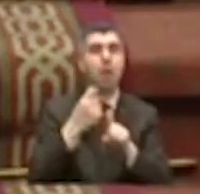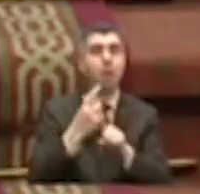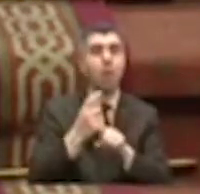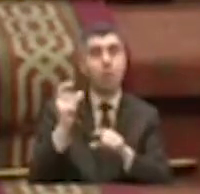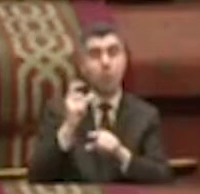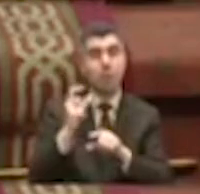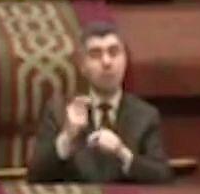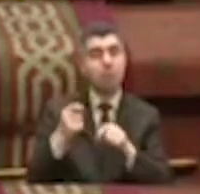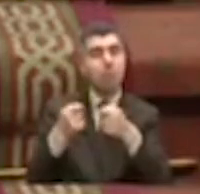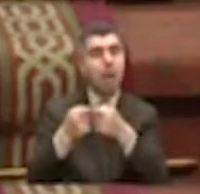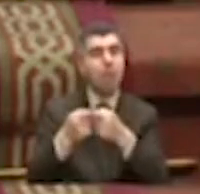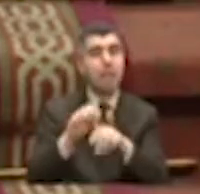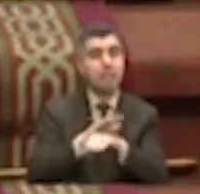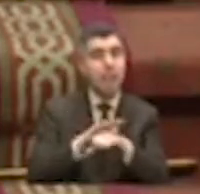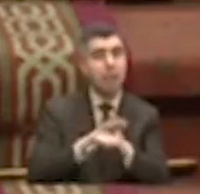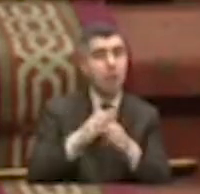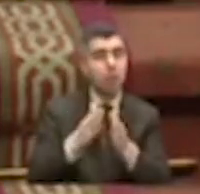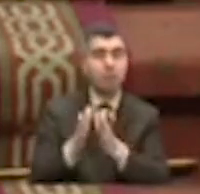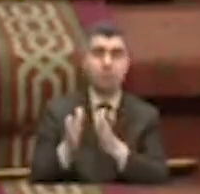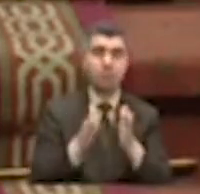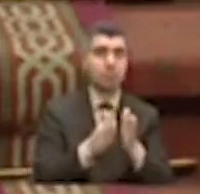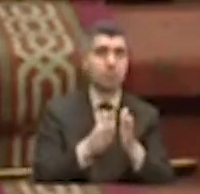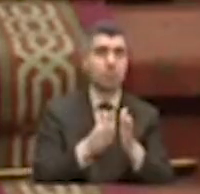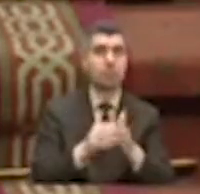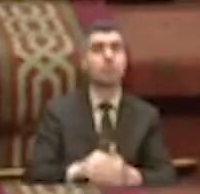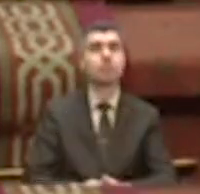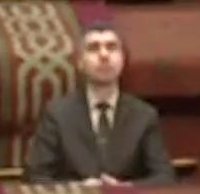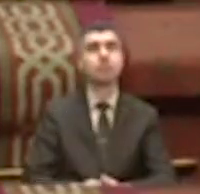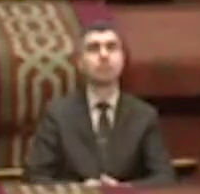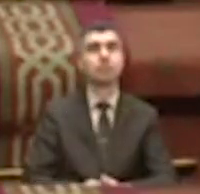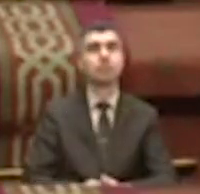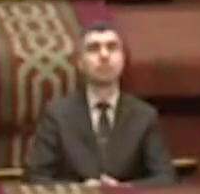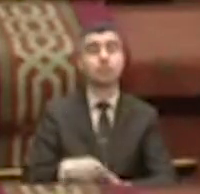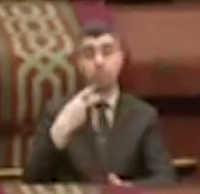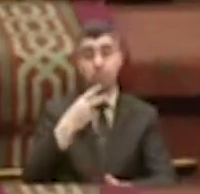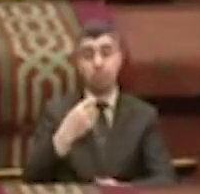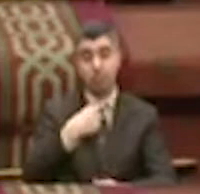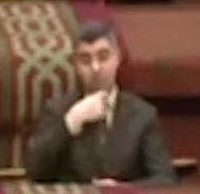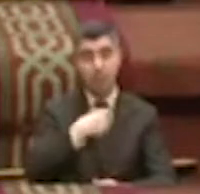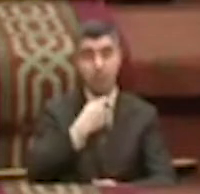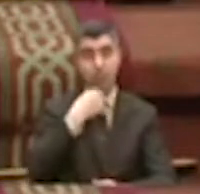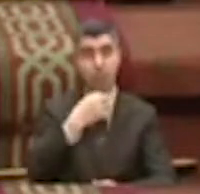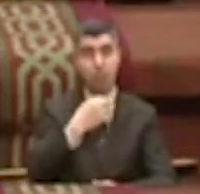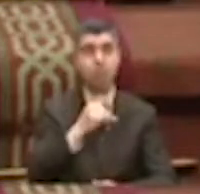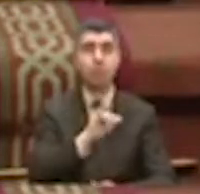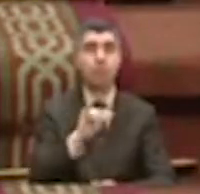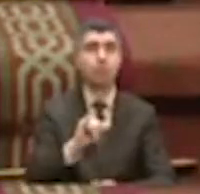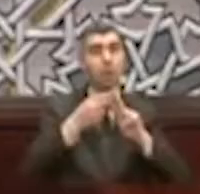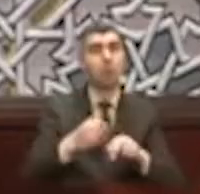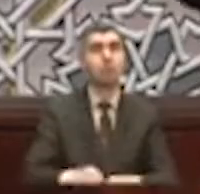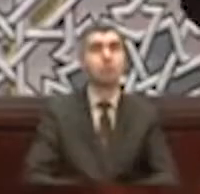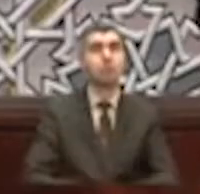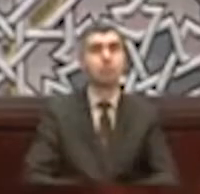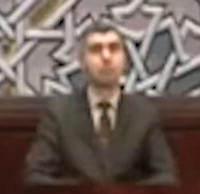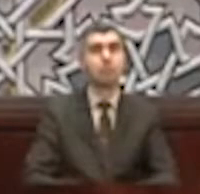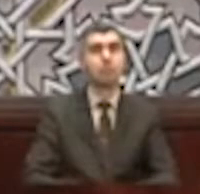كاين فرق بين الاسلام السياسي والسياسه. واش انا اللي قلتها؟ انا ما قلت هذا الشيء، بلاتي هي اللي نجاوب.